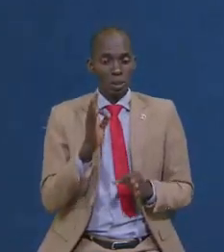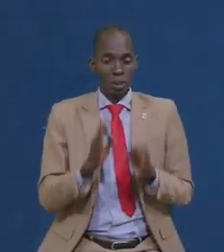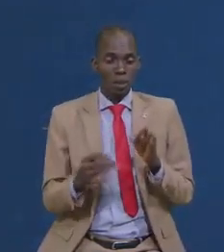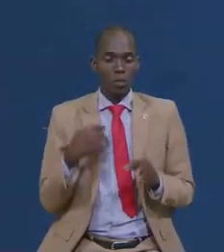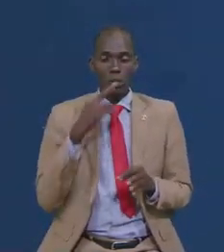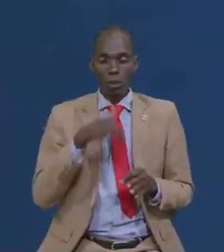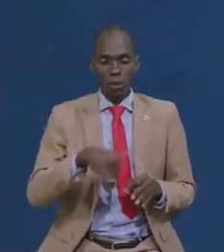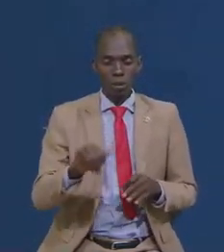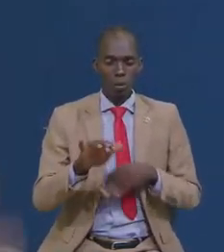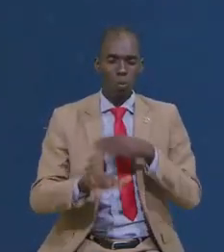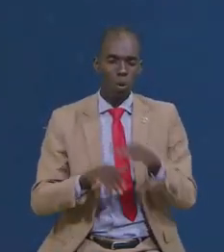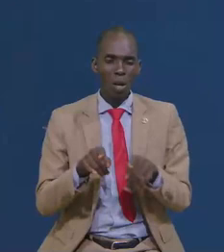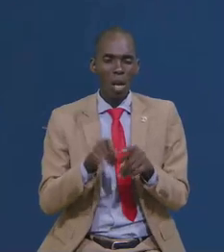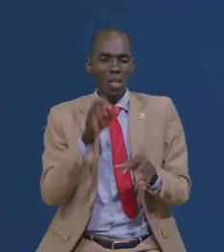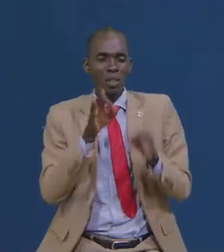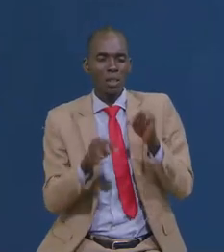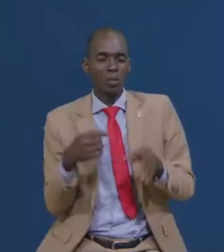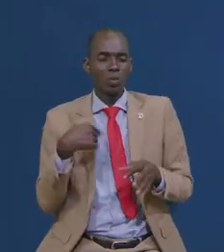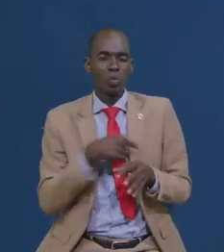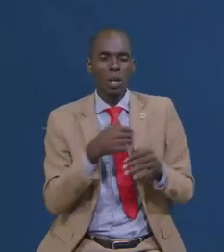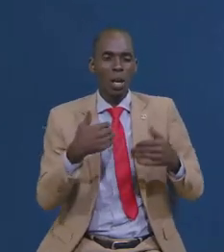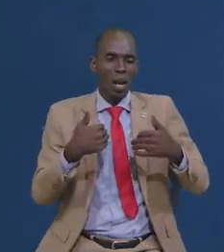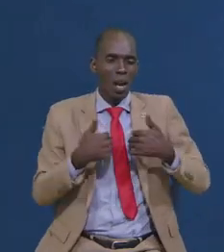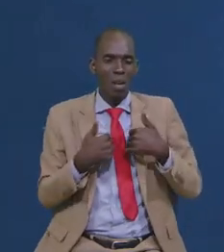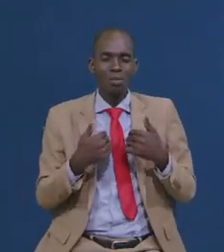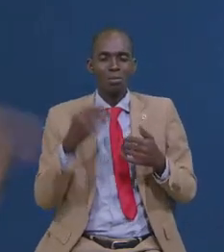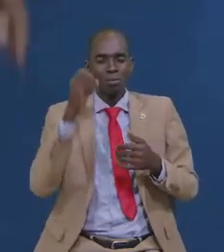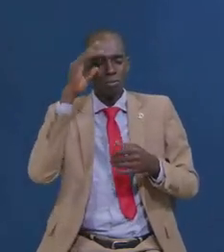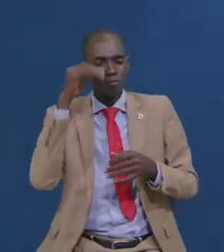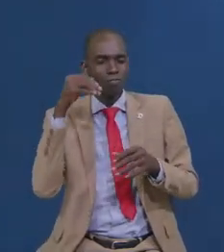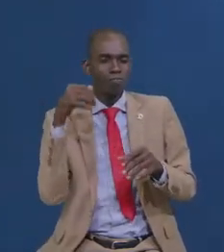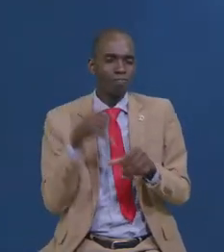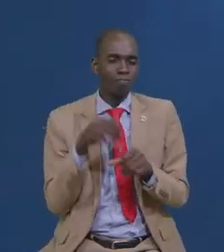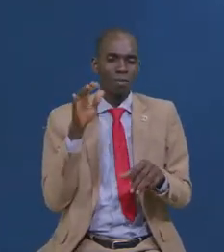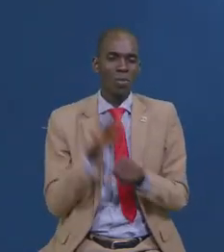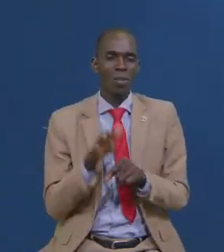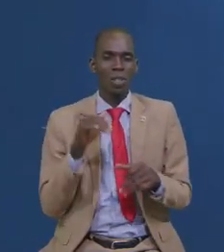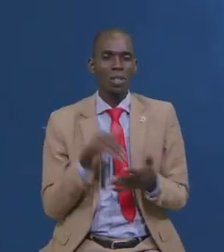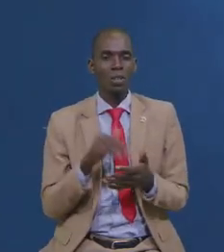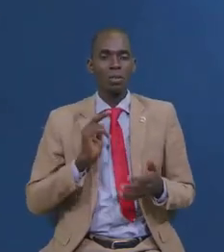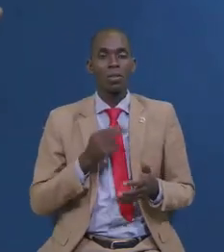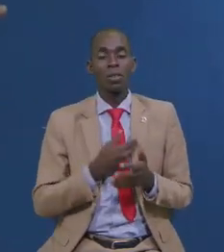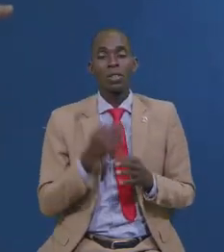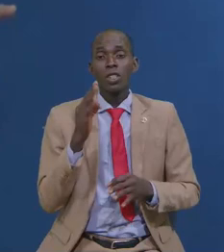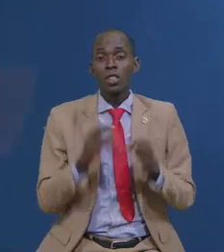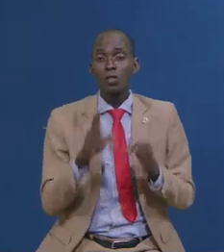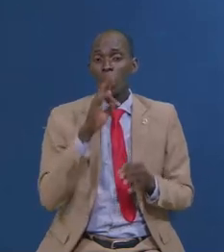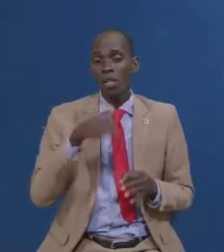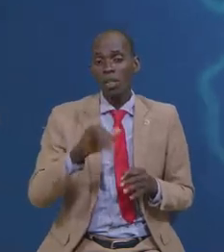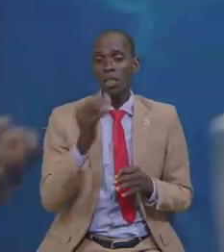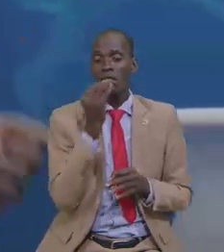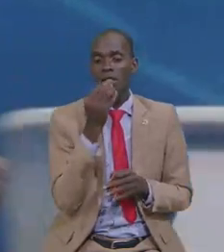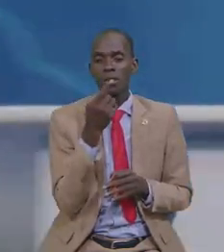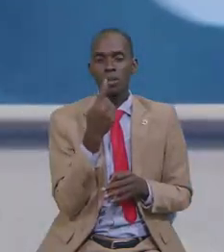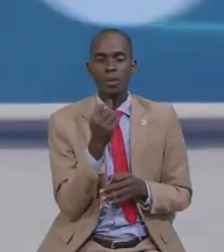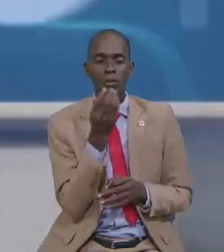déplace comme si on était sous la servitude, si on mange la nourriture des